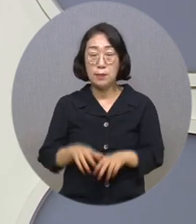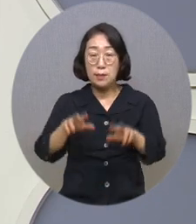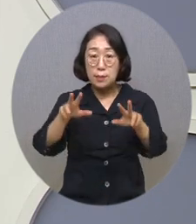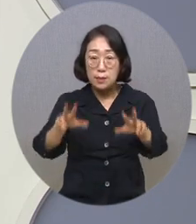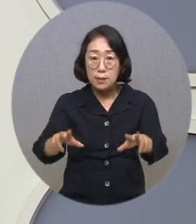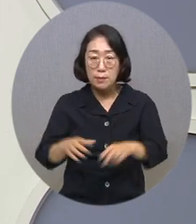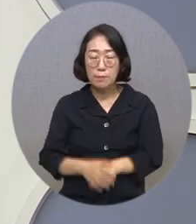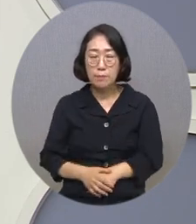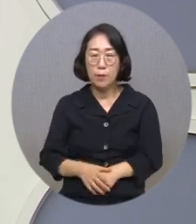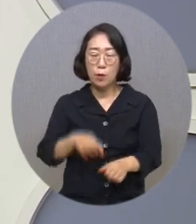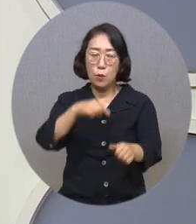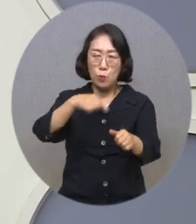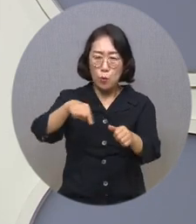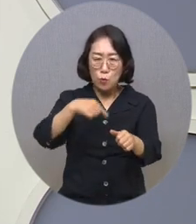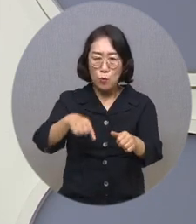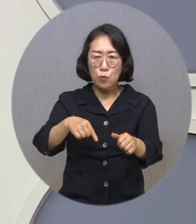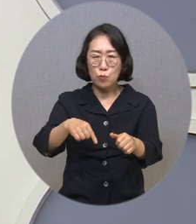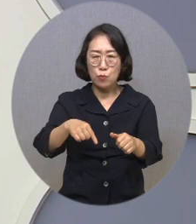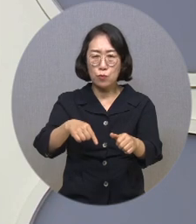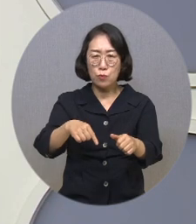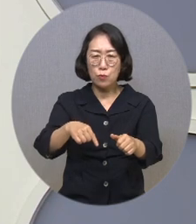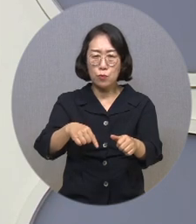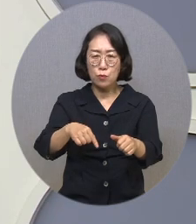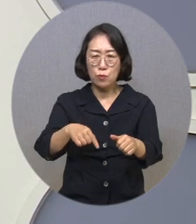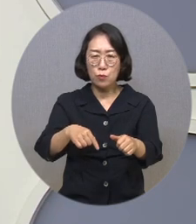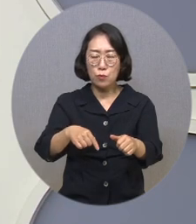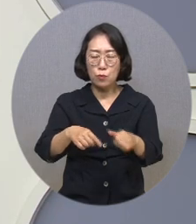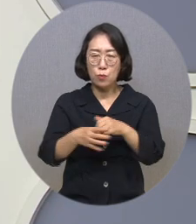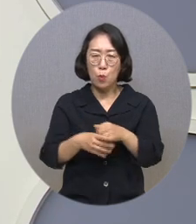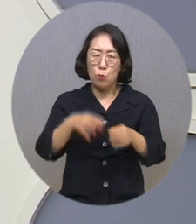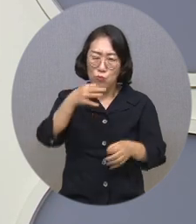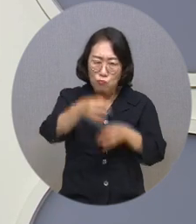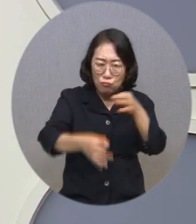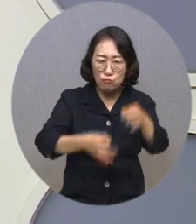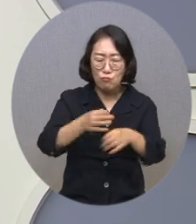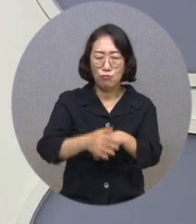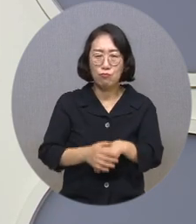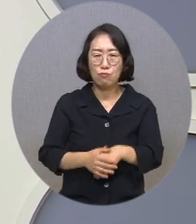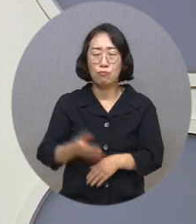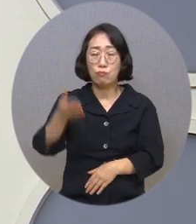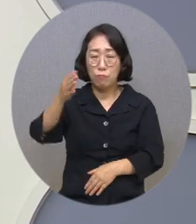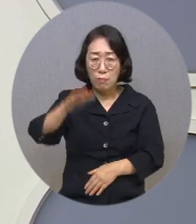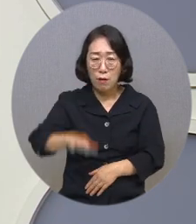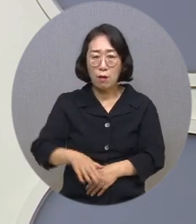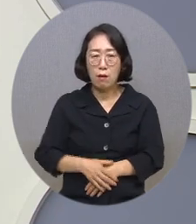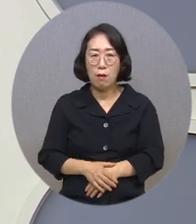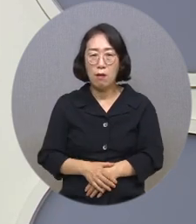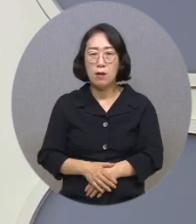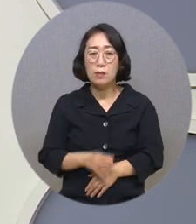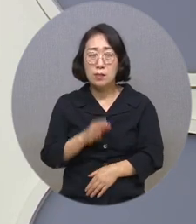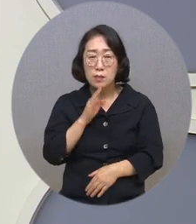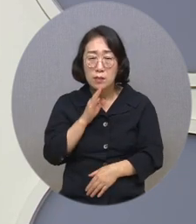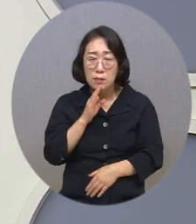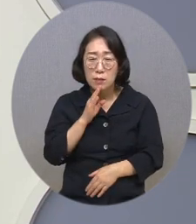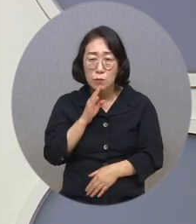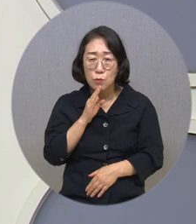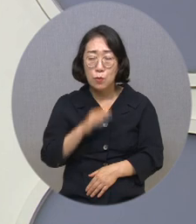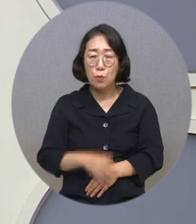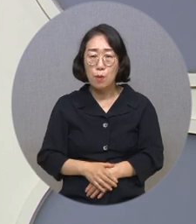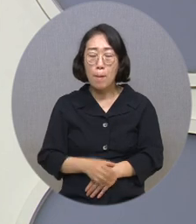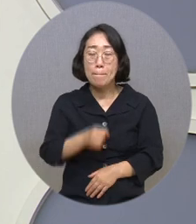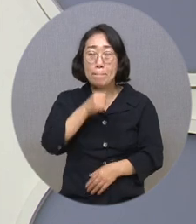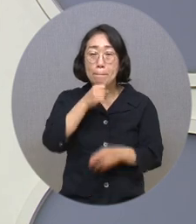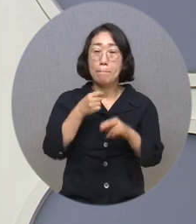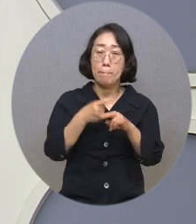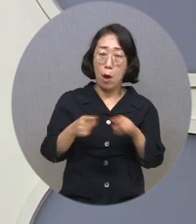우리는 교육에 그 많은 투자를 했는데 제대로 측정하는 게 이게 약합니다. 지금 평가도 하고 여러